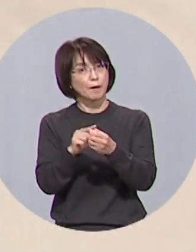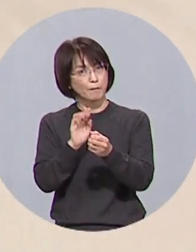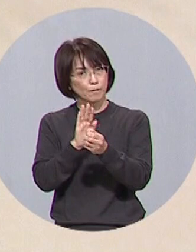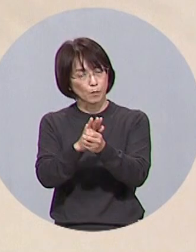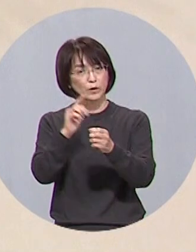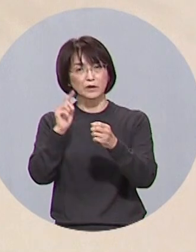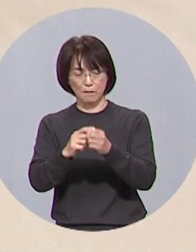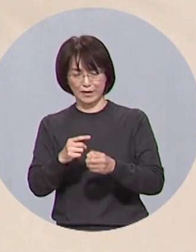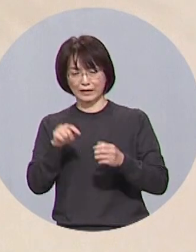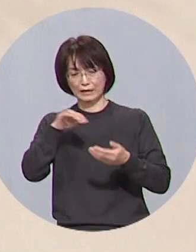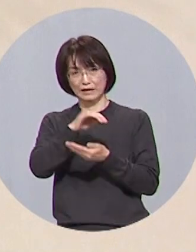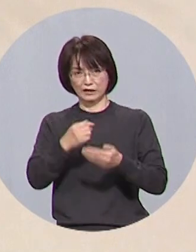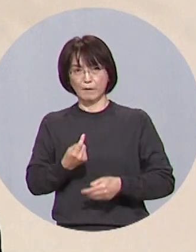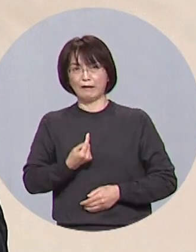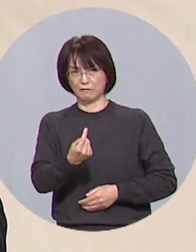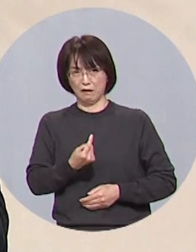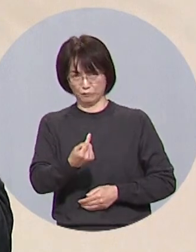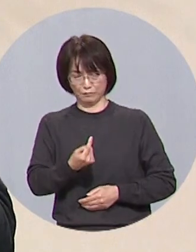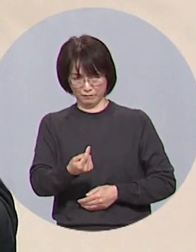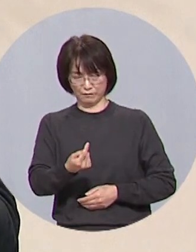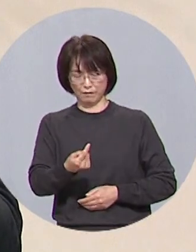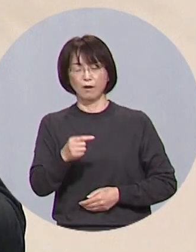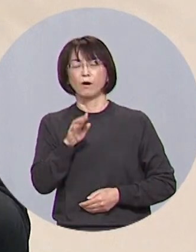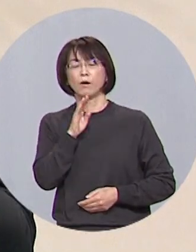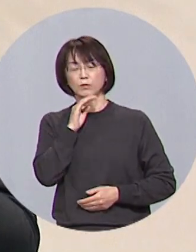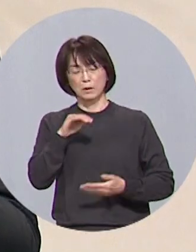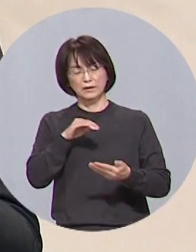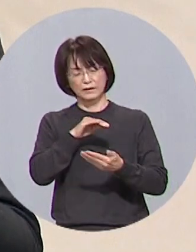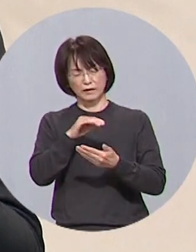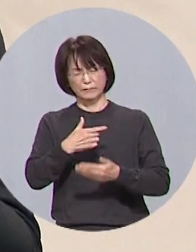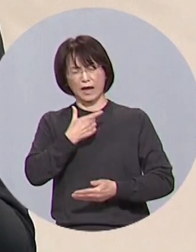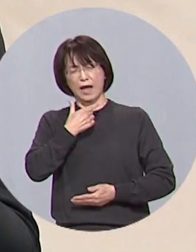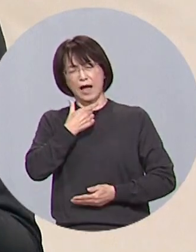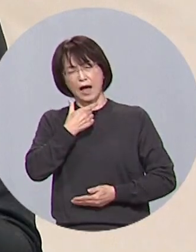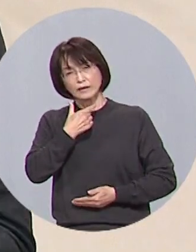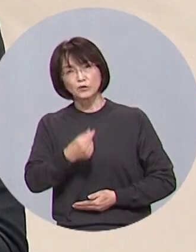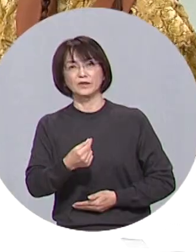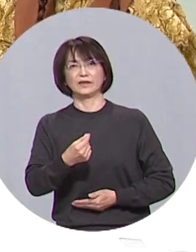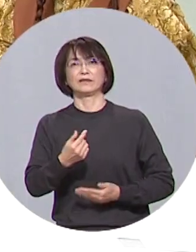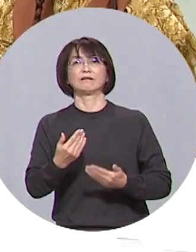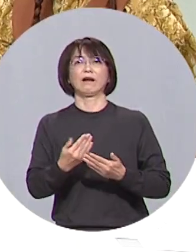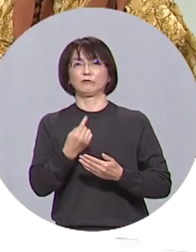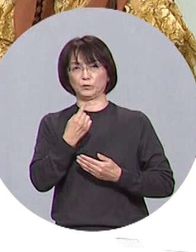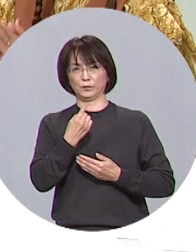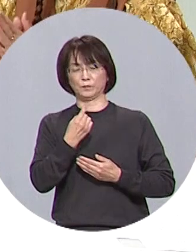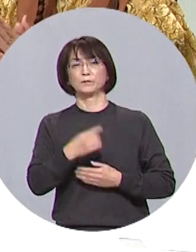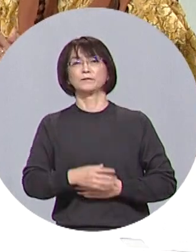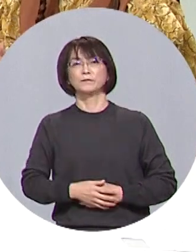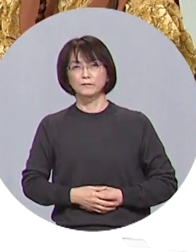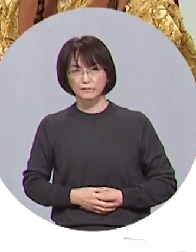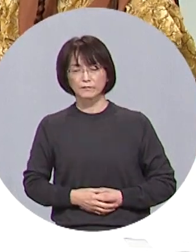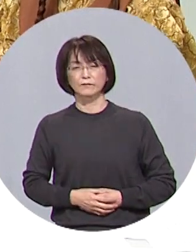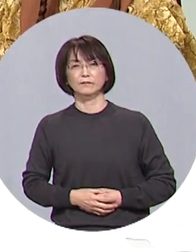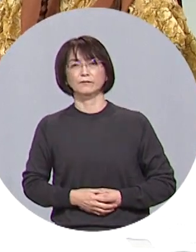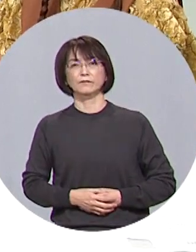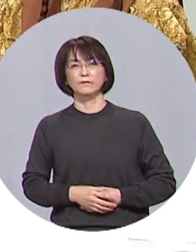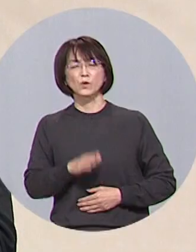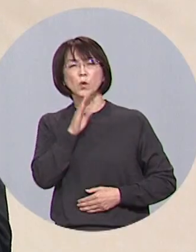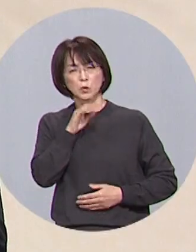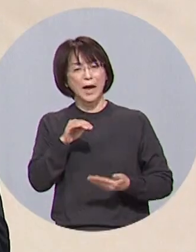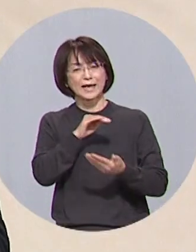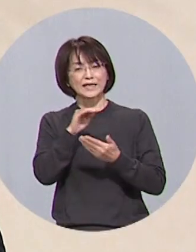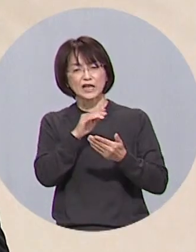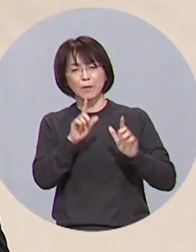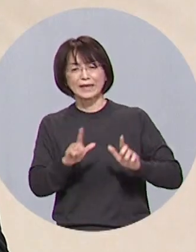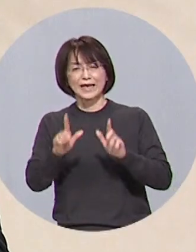すごく来てるんですけど、はい、まあ、埼玉がもう大好きにどんどんなっていって、 あ嬉しい。 I love 埼玉、埼玉に住みた